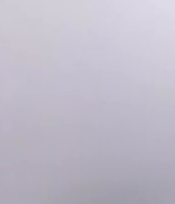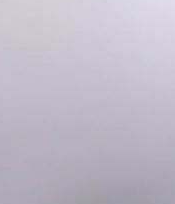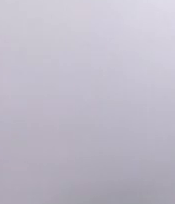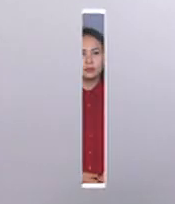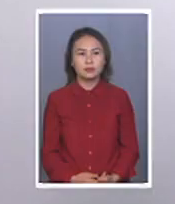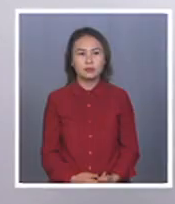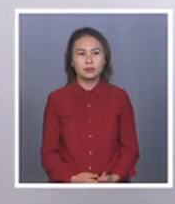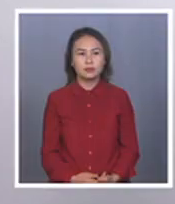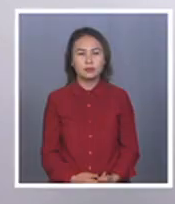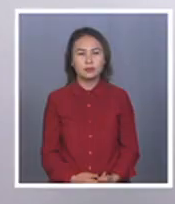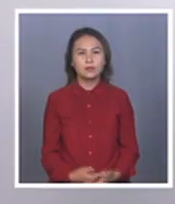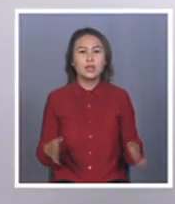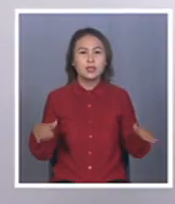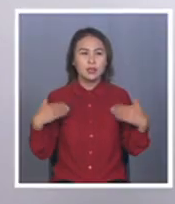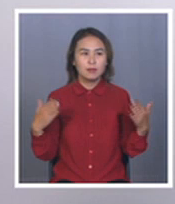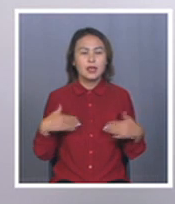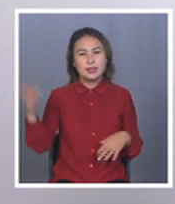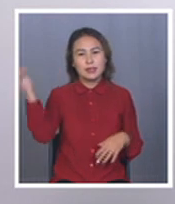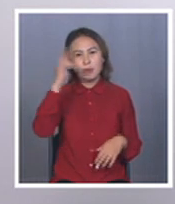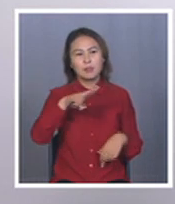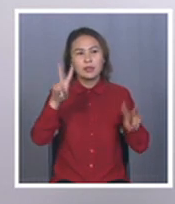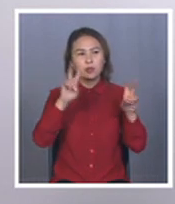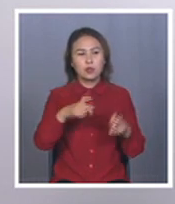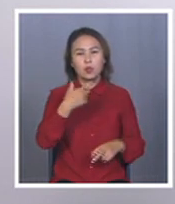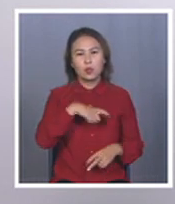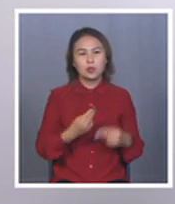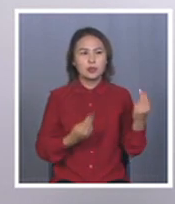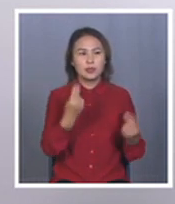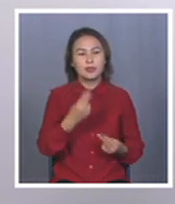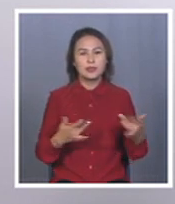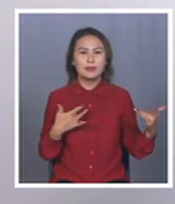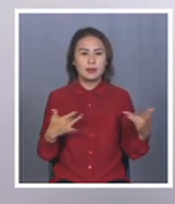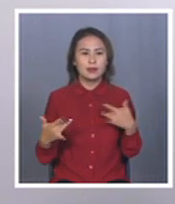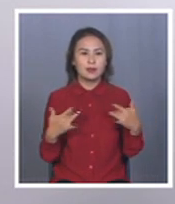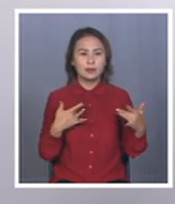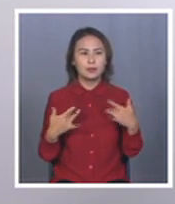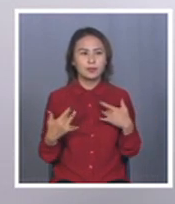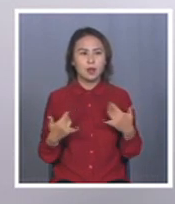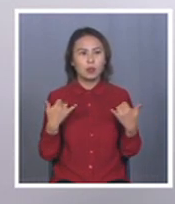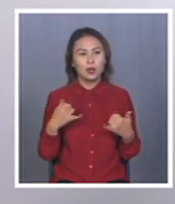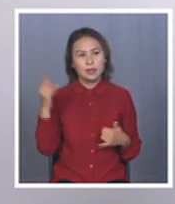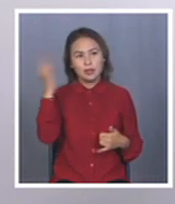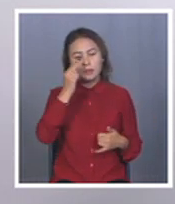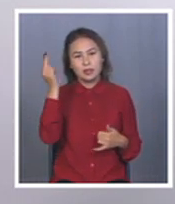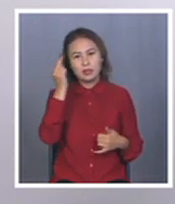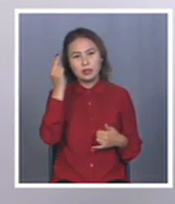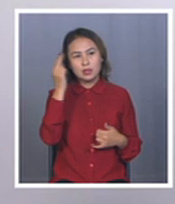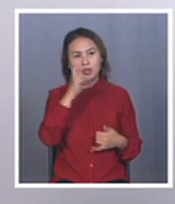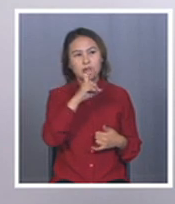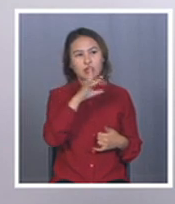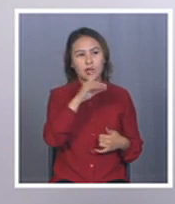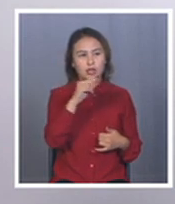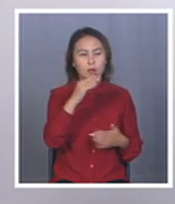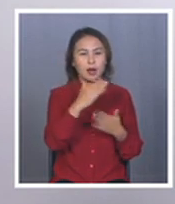Сәлеметсіндер ме? Сабағымыздың тақырыбы өз ойынының сценарийі. Бүгінгі сабақта Scratch